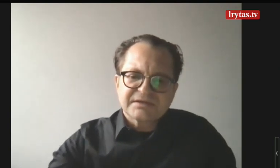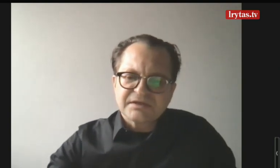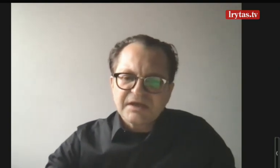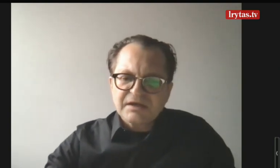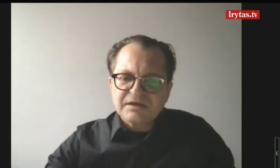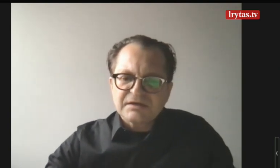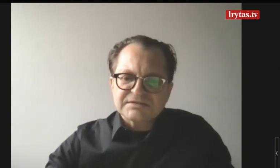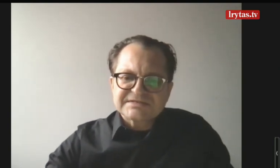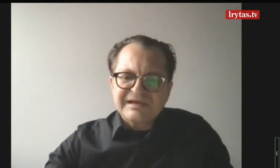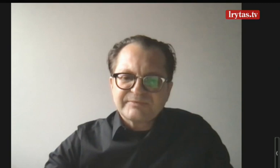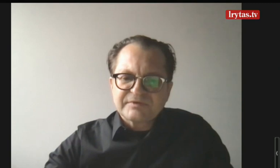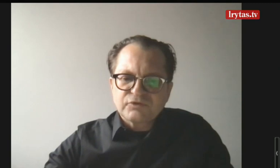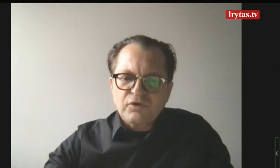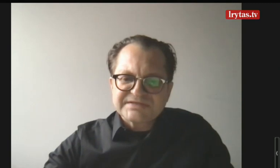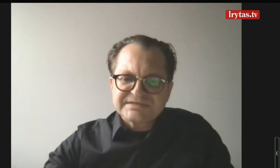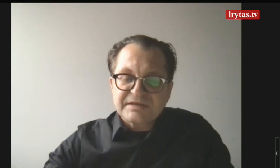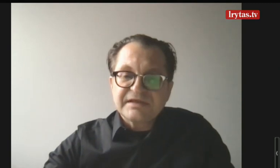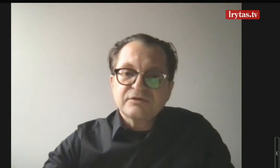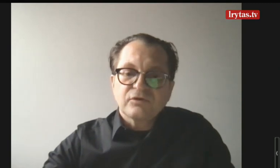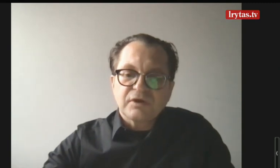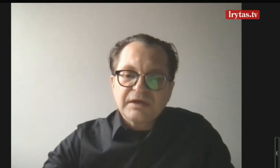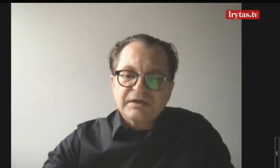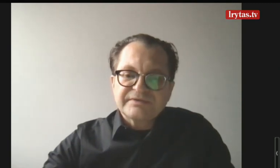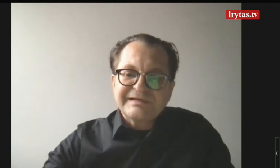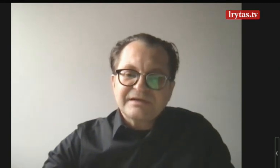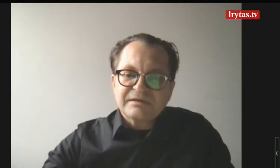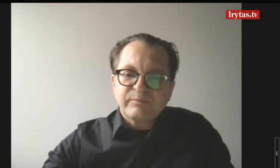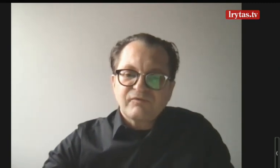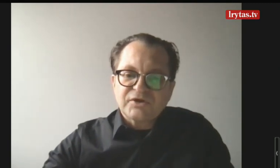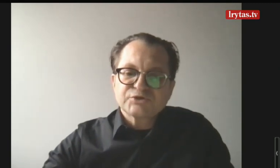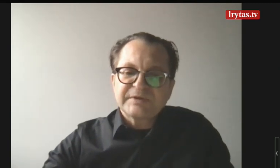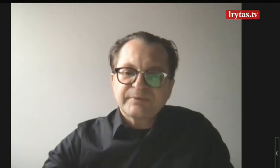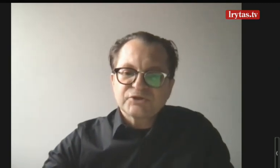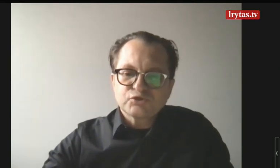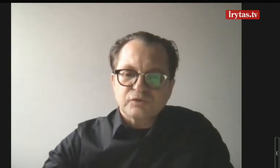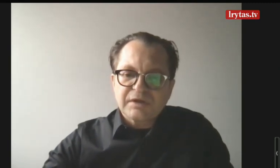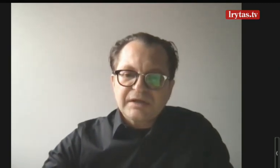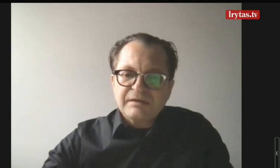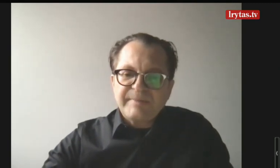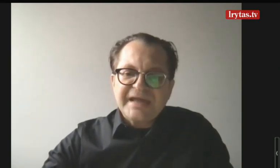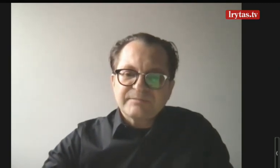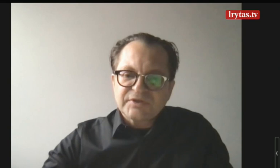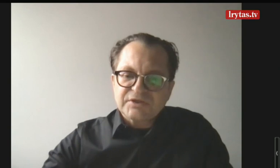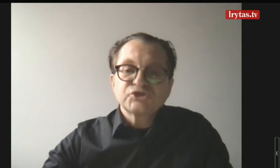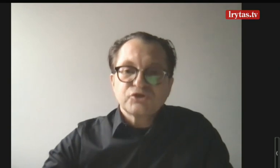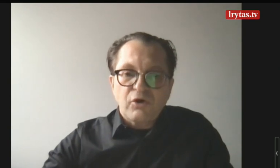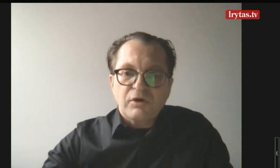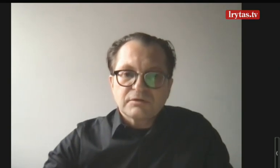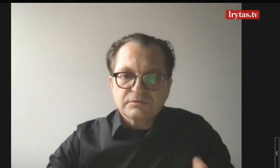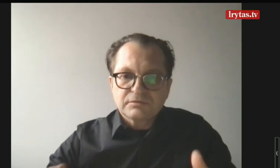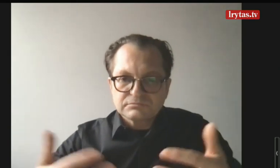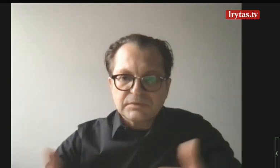nebandant slėpti to, kas yra. Jeigu dalykai buvo iš pat pradžių perimti iš